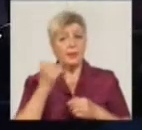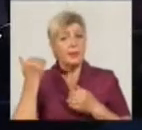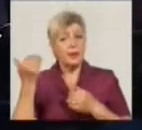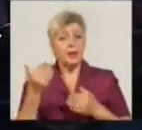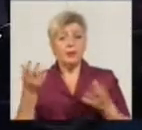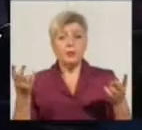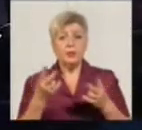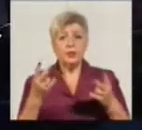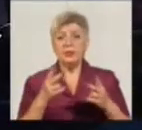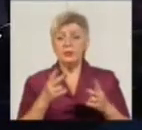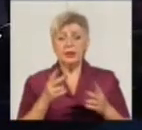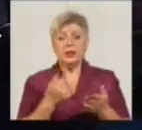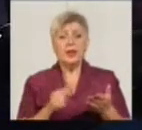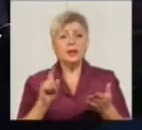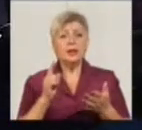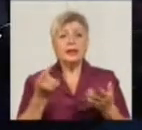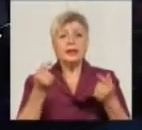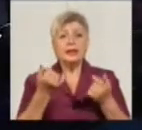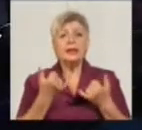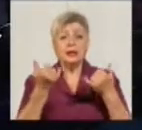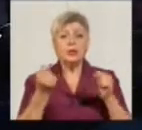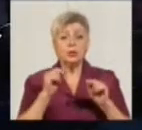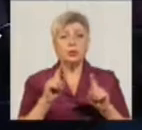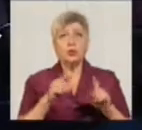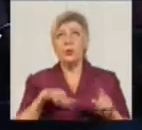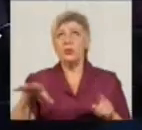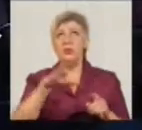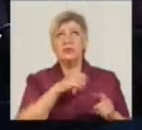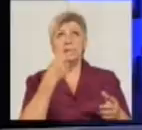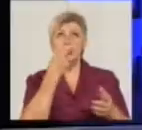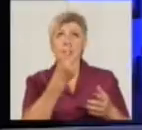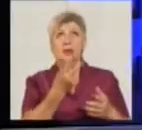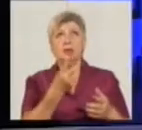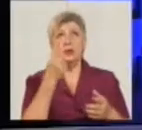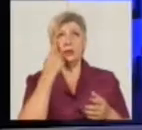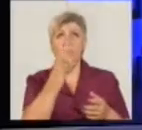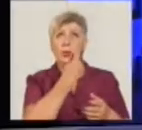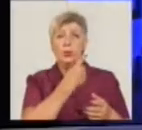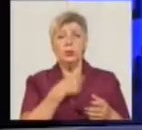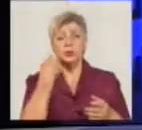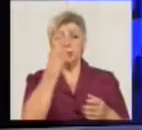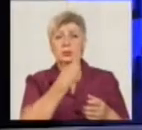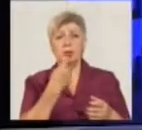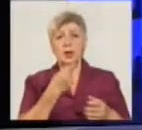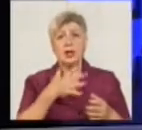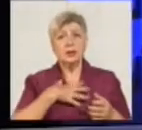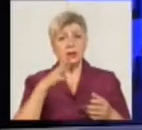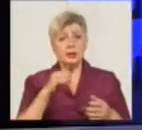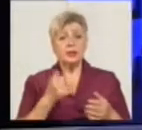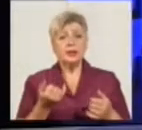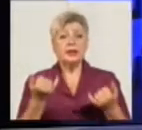того, щоб всі подивились на гарне обличчя або очі загиблого. Вона потрібна для того,